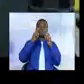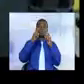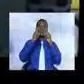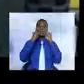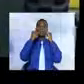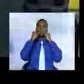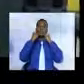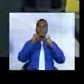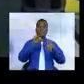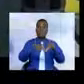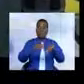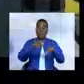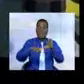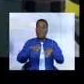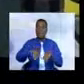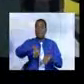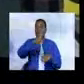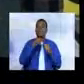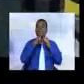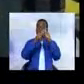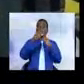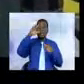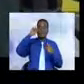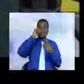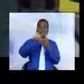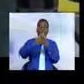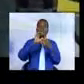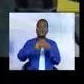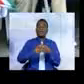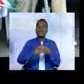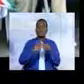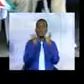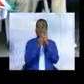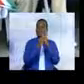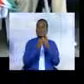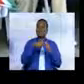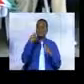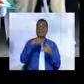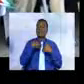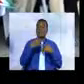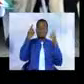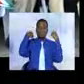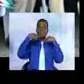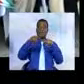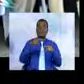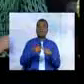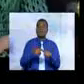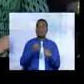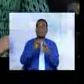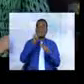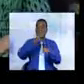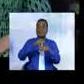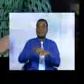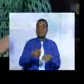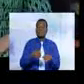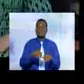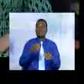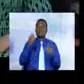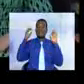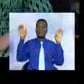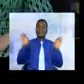Internet. Un autre don de la première dame de Côte d'Ivoire, Dominique Ouattara, qui a à l'occasion communié avec les élèves du